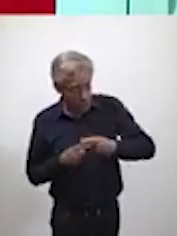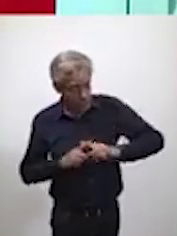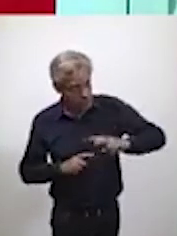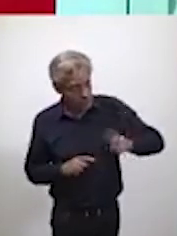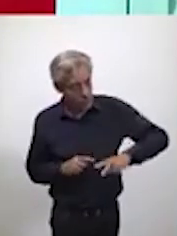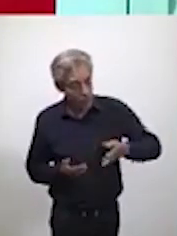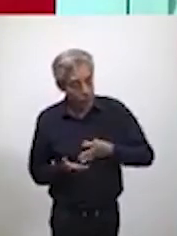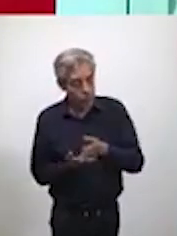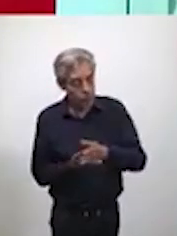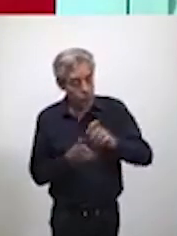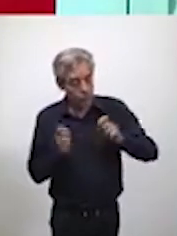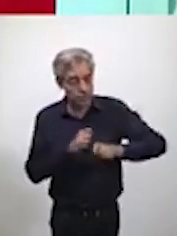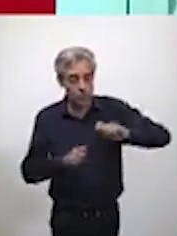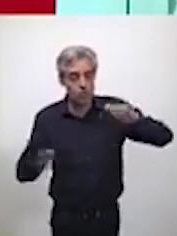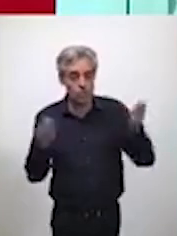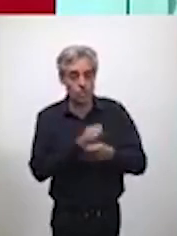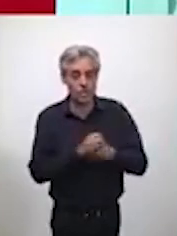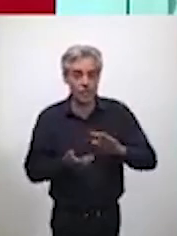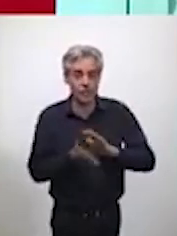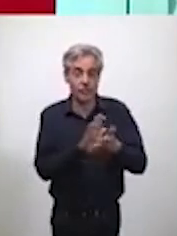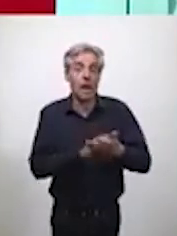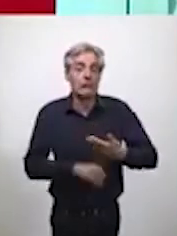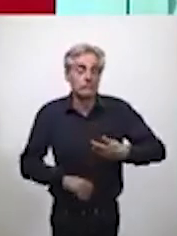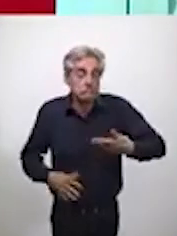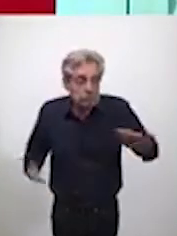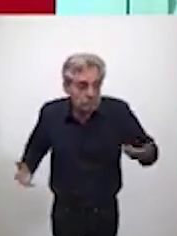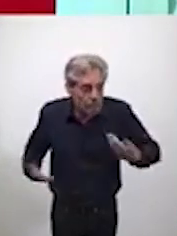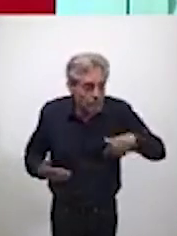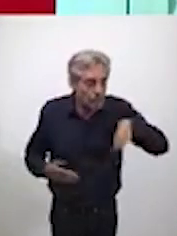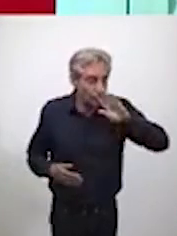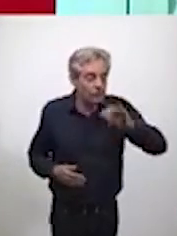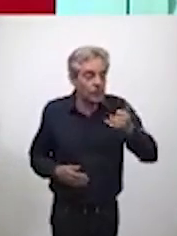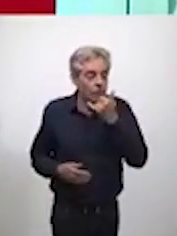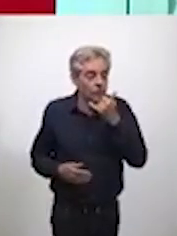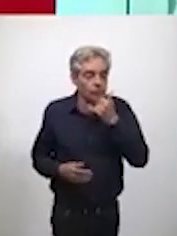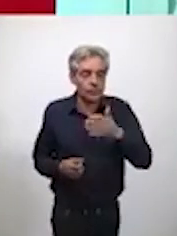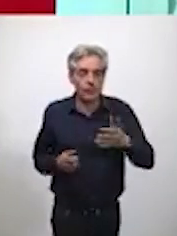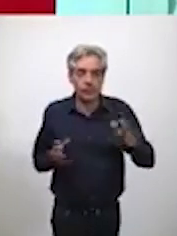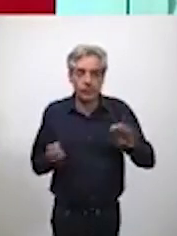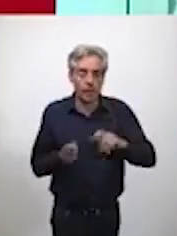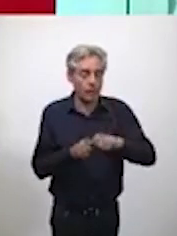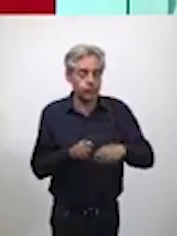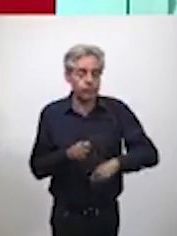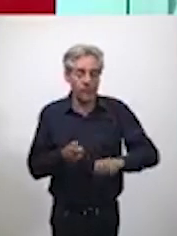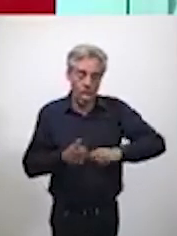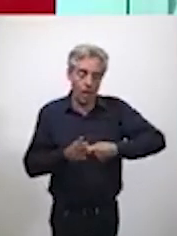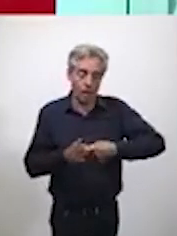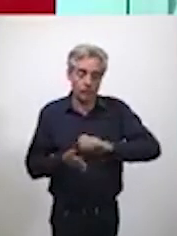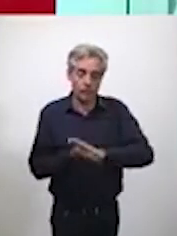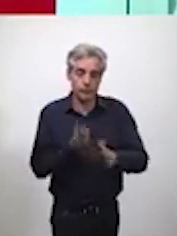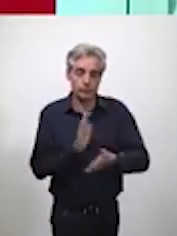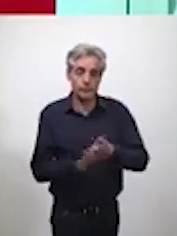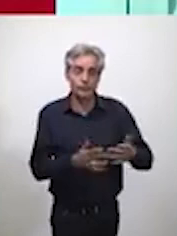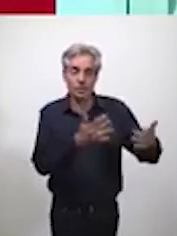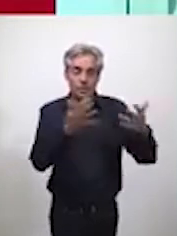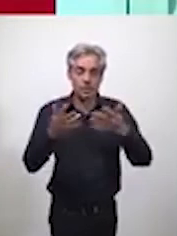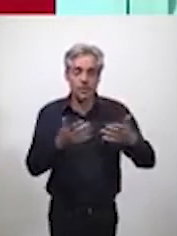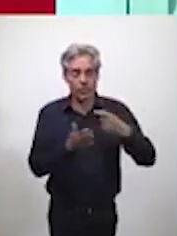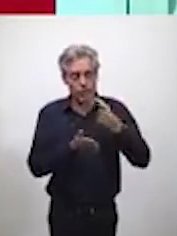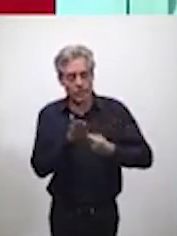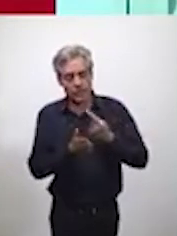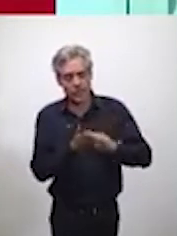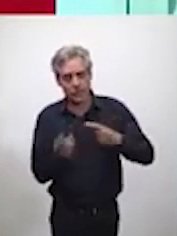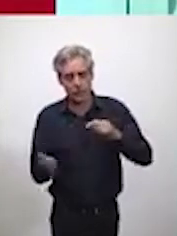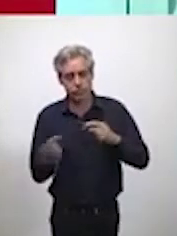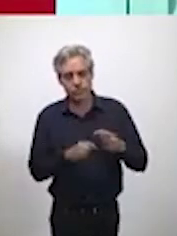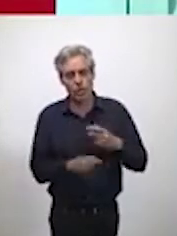le projet pouvait évoluer. J'ai réalisé après coup que c'était entièrement verrouillé. Et quand je parle des chiffres, je ne veux pas relancer le débat,